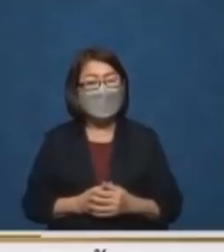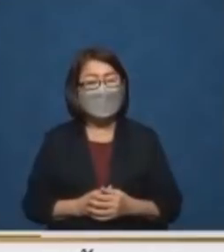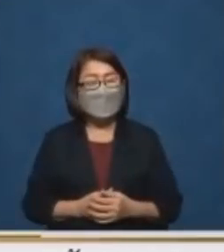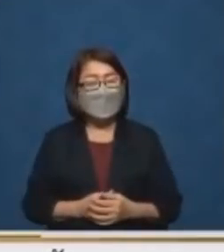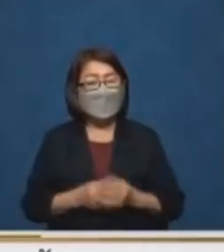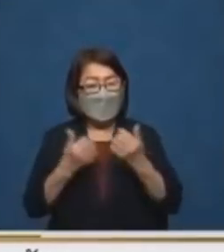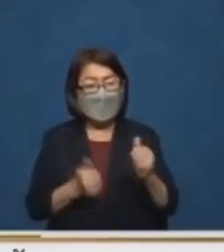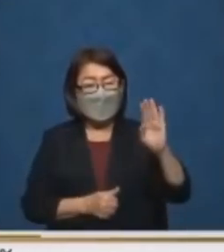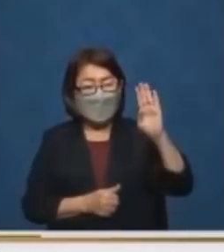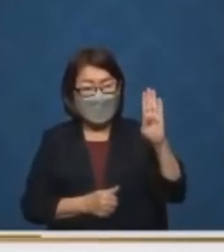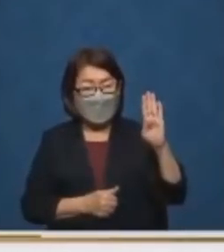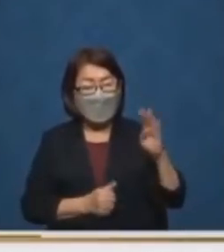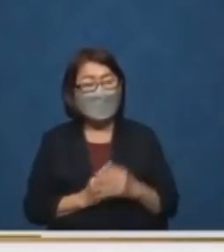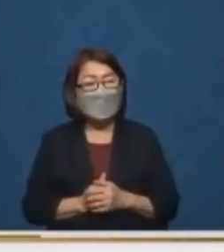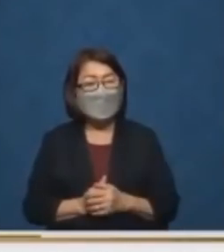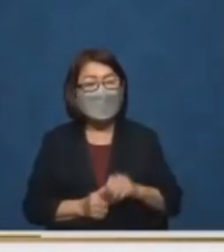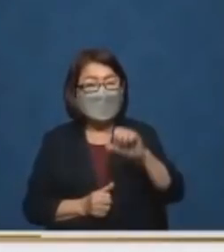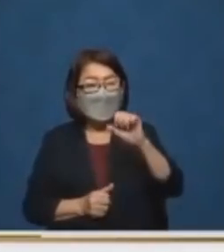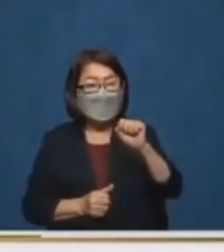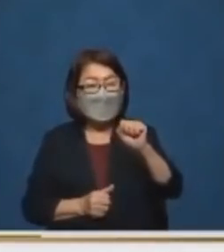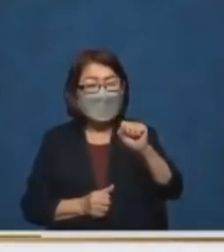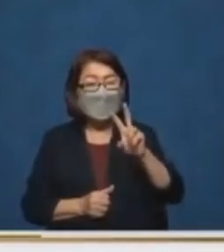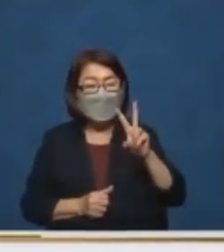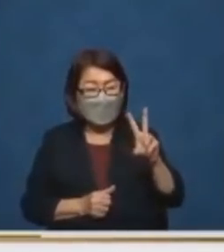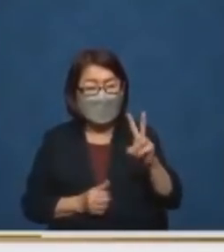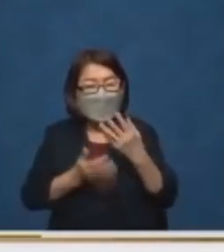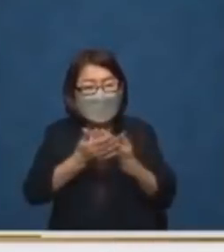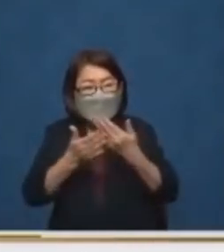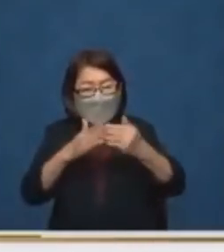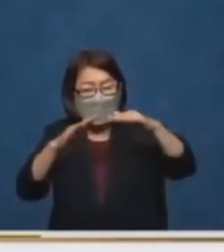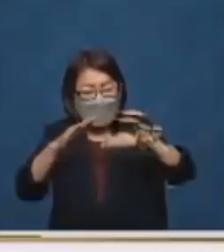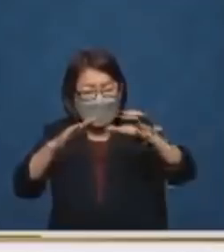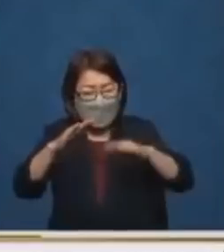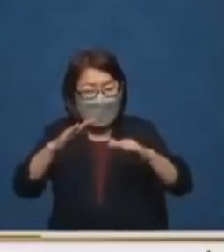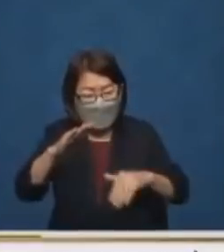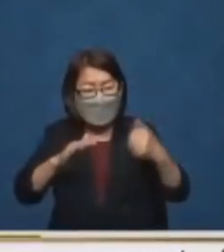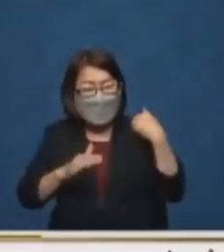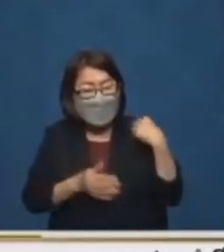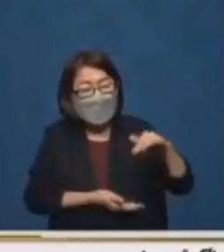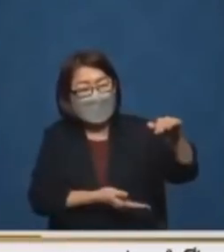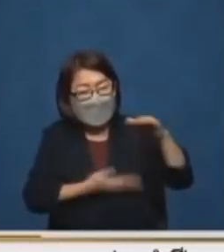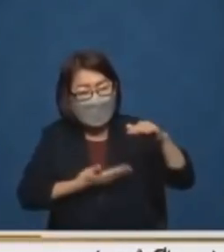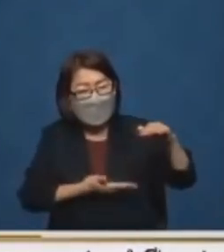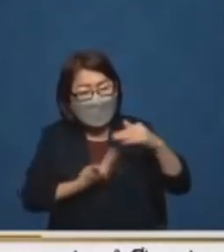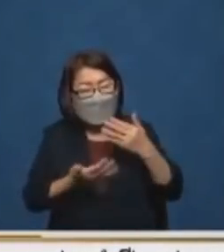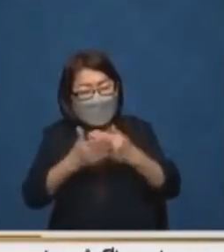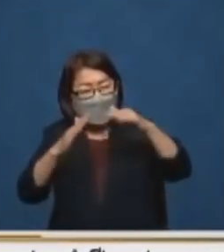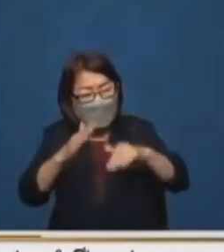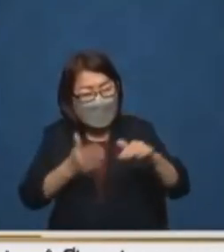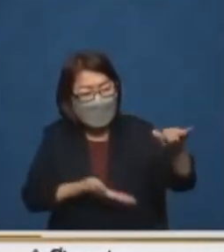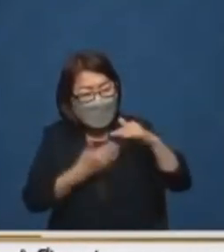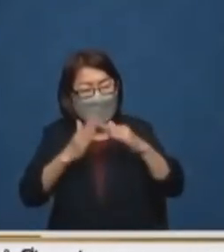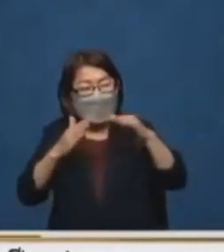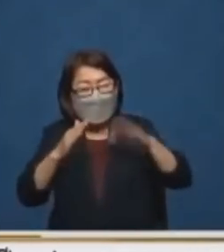ทั้งนี้บริษัชโนแวค ได้ลดราคาวัคซีนลงมาอย่างต่อเ sidewalkในแต่ละครั้งที่มีการซื้อโดยราคาเริ